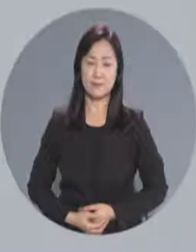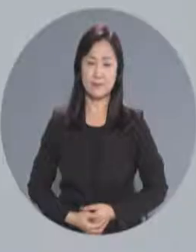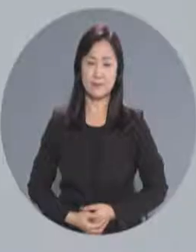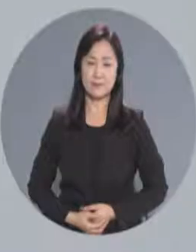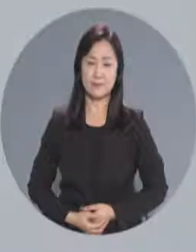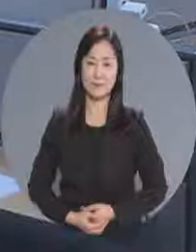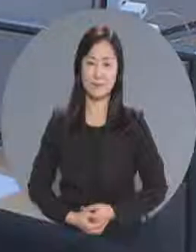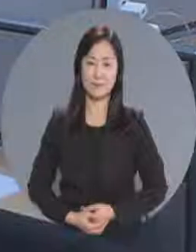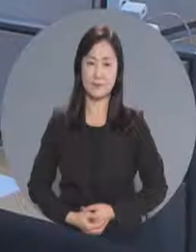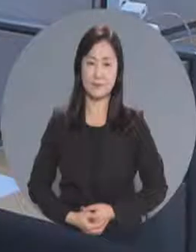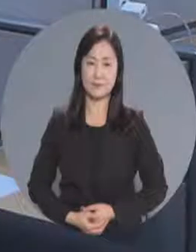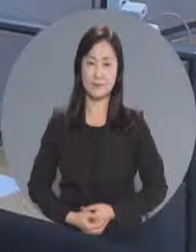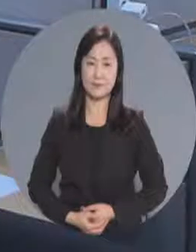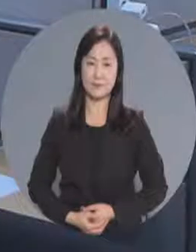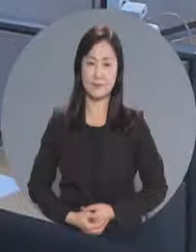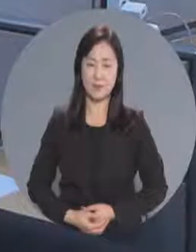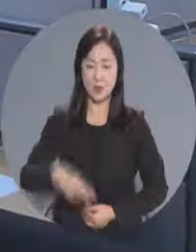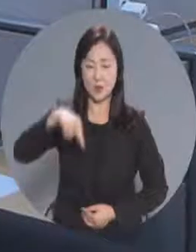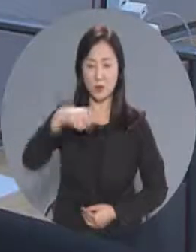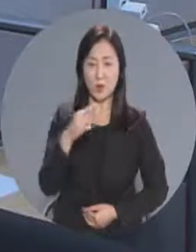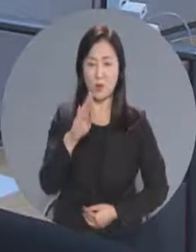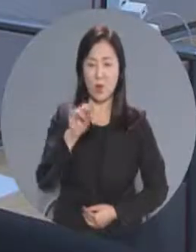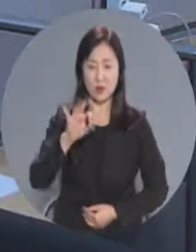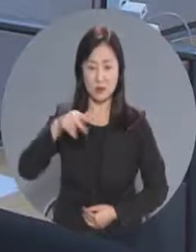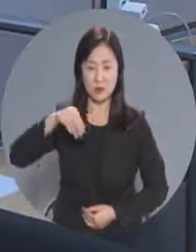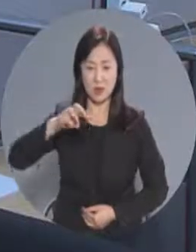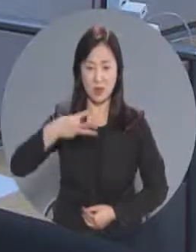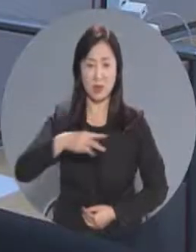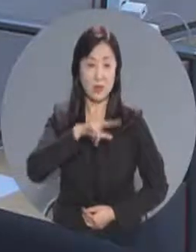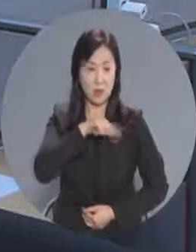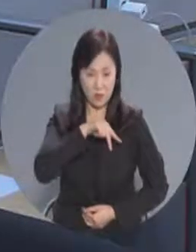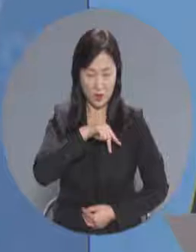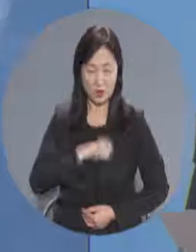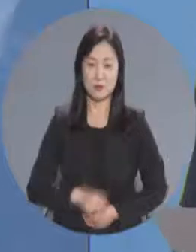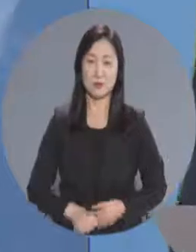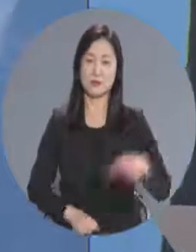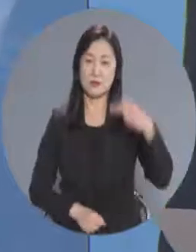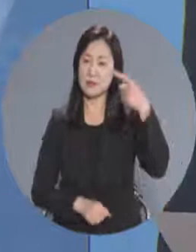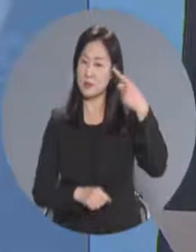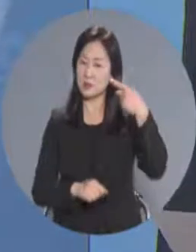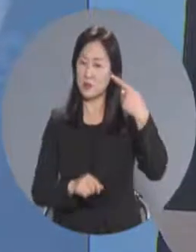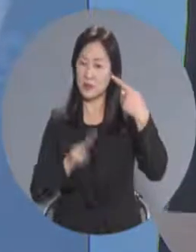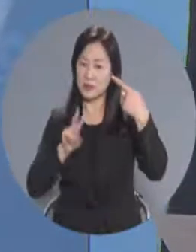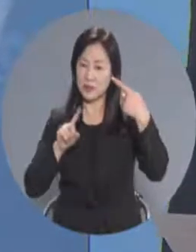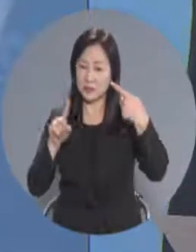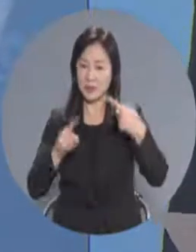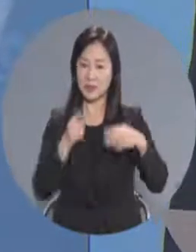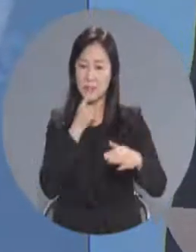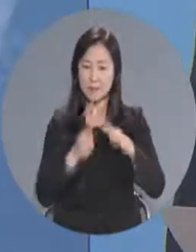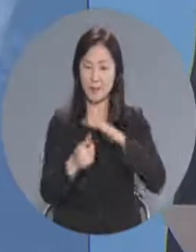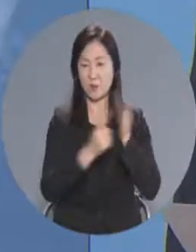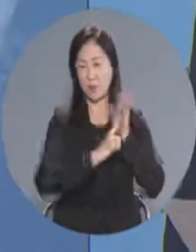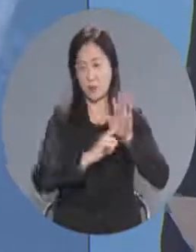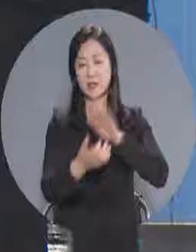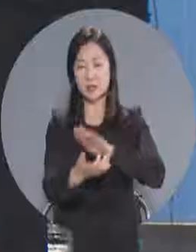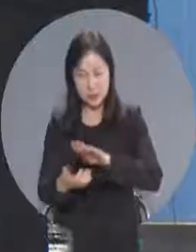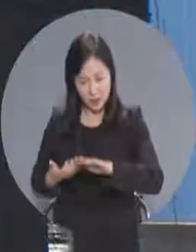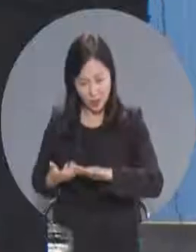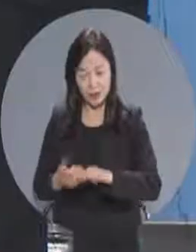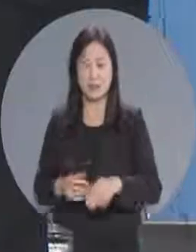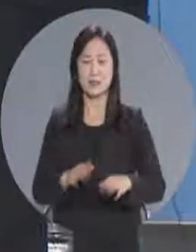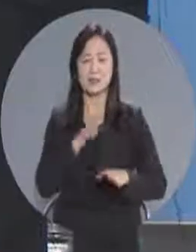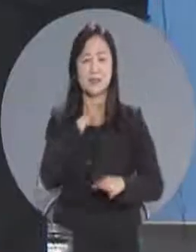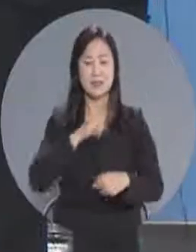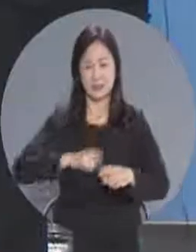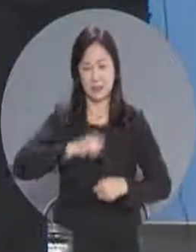것이. 소병철 의원실은 오는 21일 시행령이 공포되기 전까지 위원회에 일기 진화의 진실규명